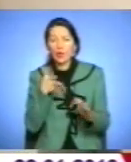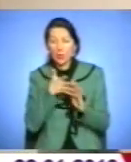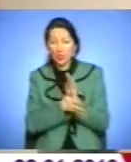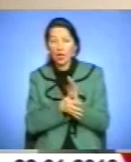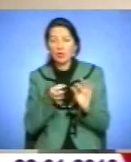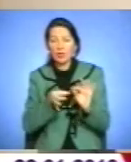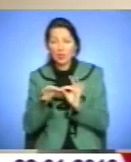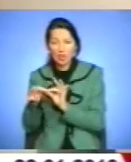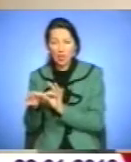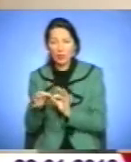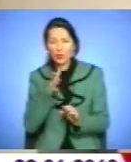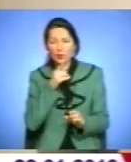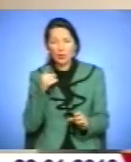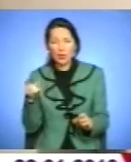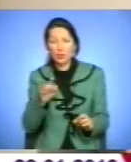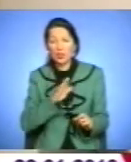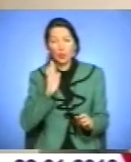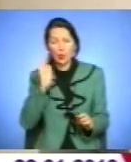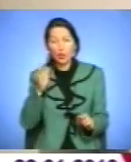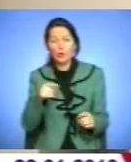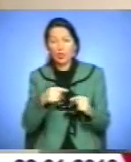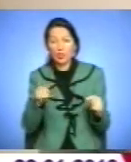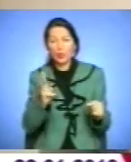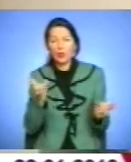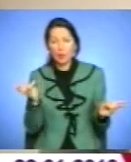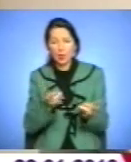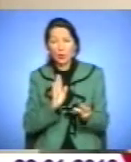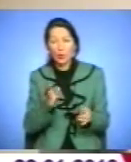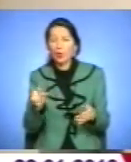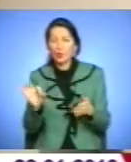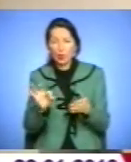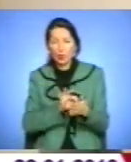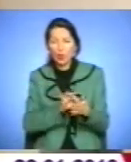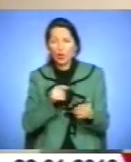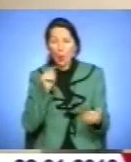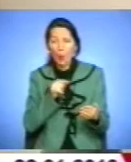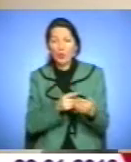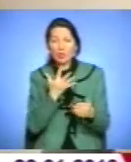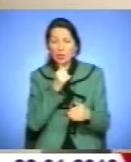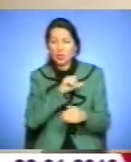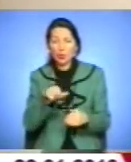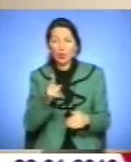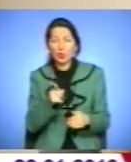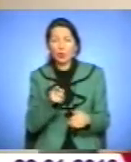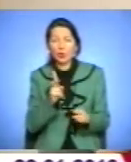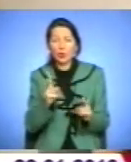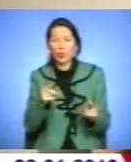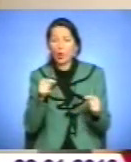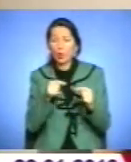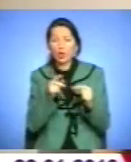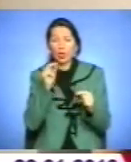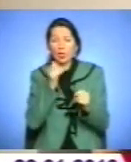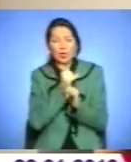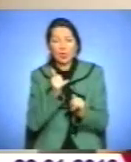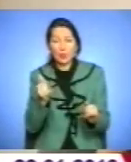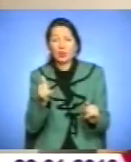і непрогнозовані речі. Тобто, якщо комусь потрібно було терміново попасти за кордон, ніхто не міг точної дати навіть спрогнозувати і